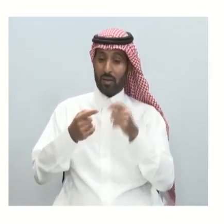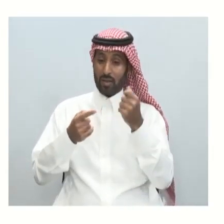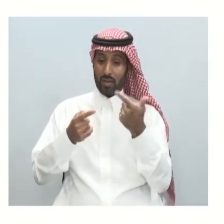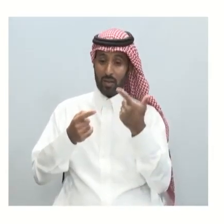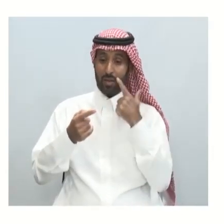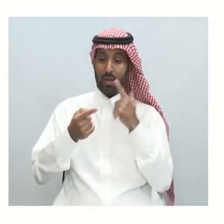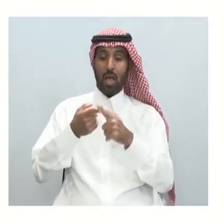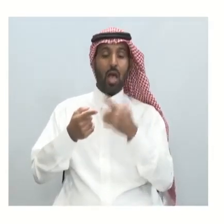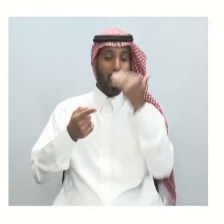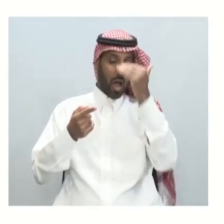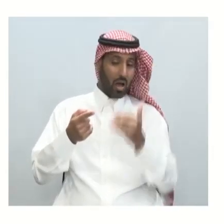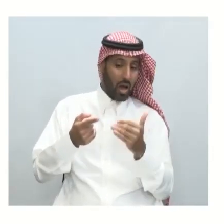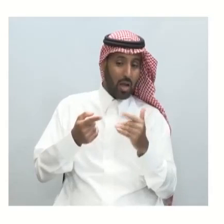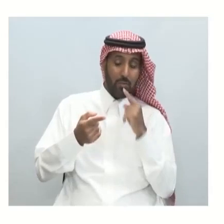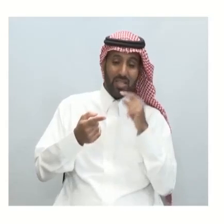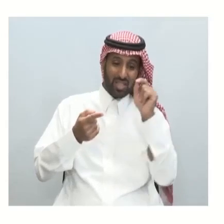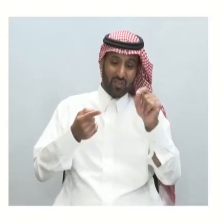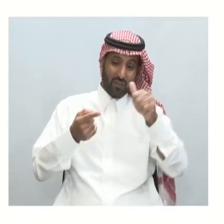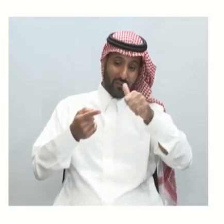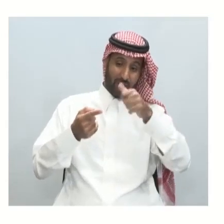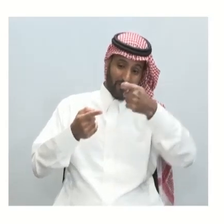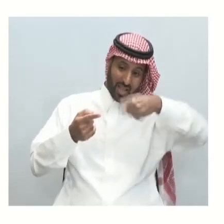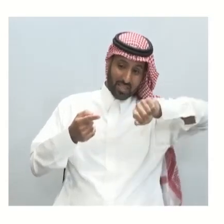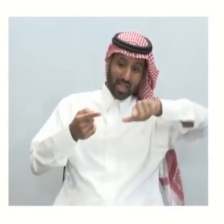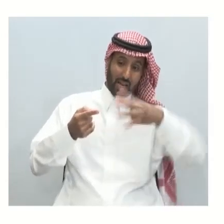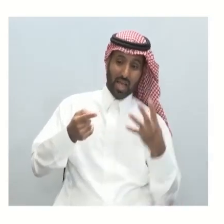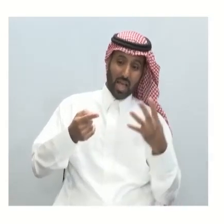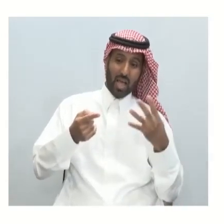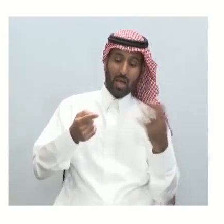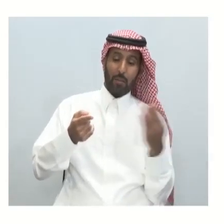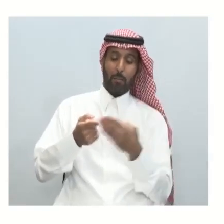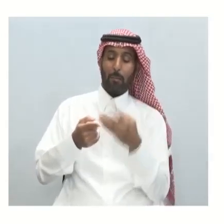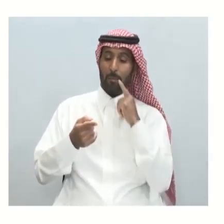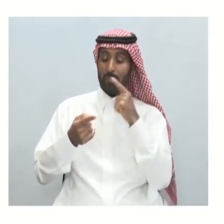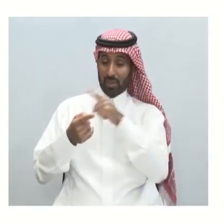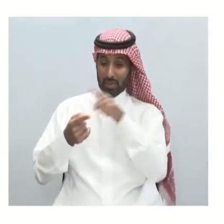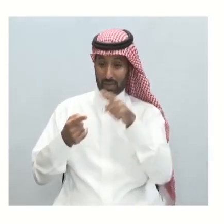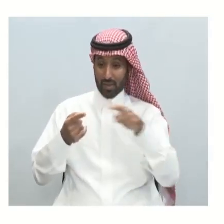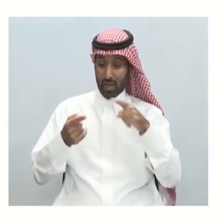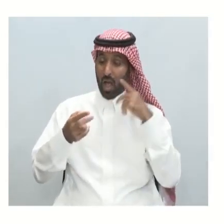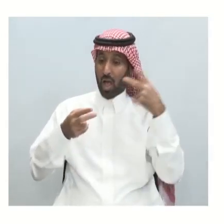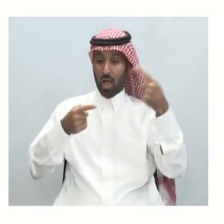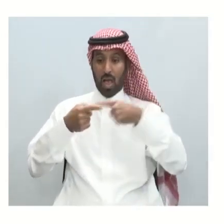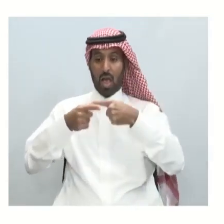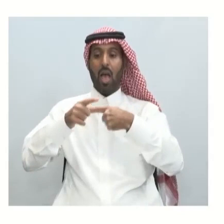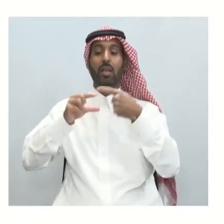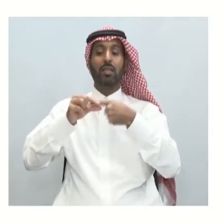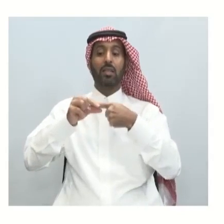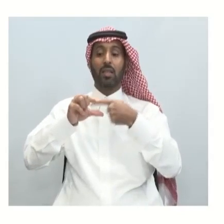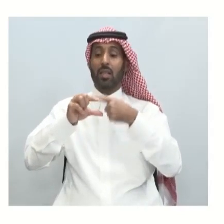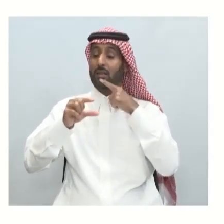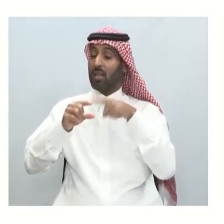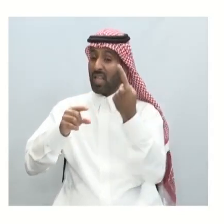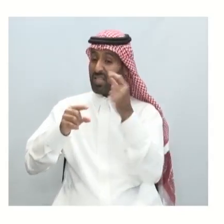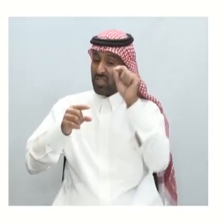هنا اقل من 0.4 اذا ستكون تساهميه غالبا واذا كانت